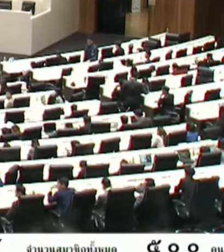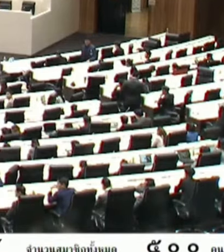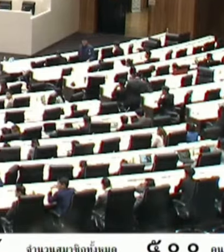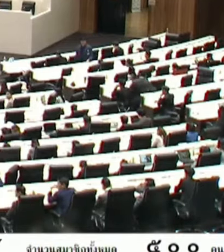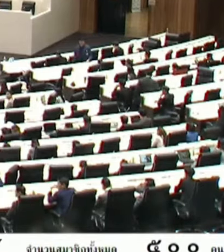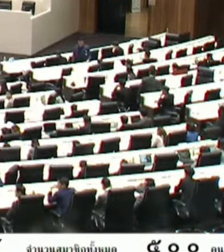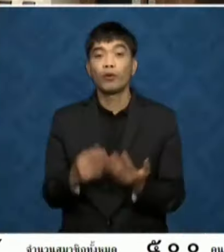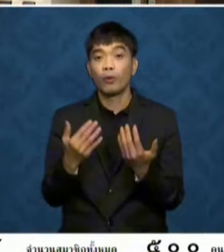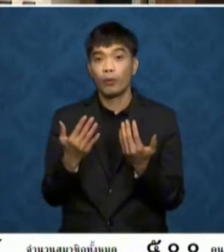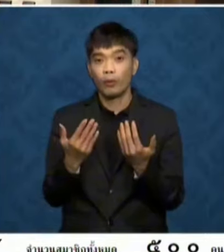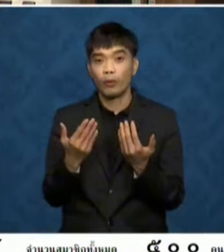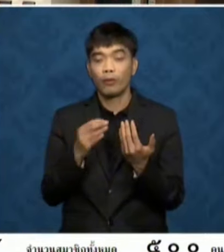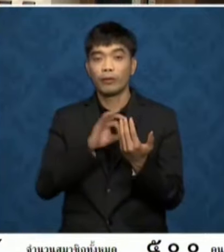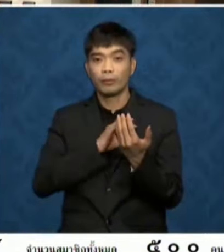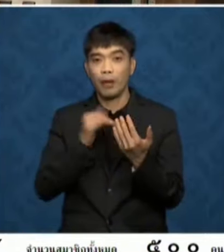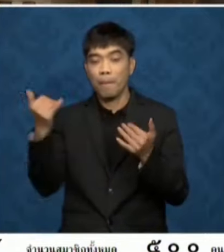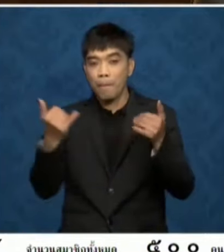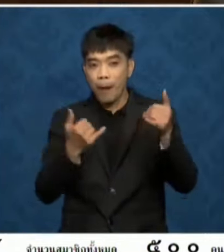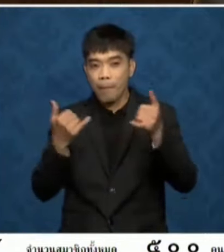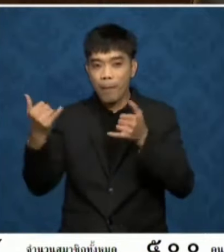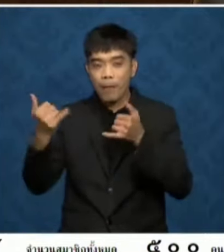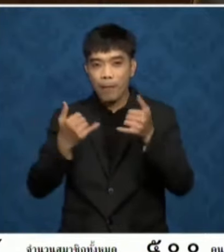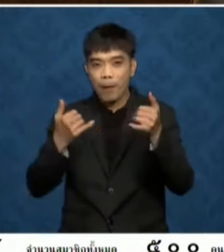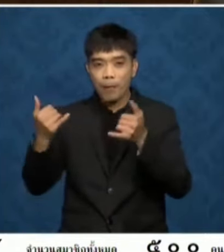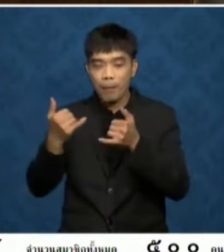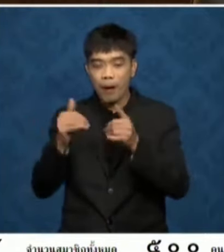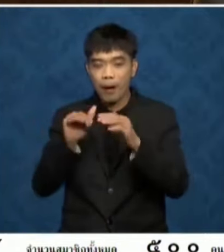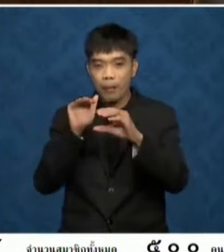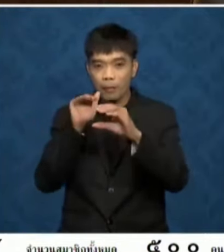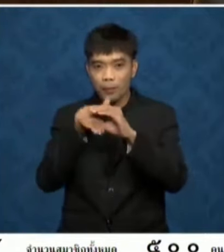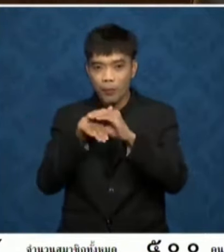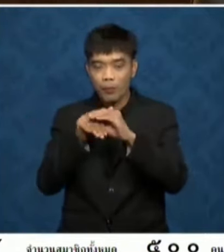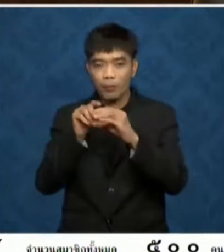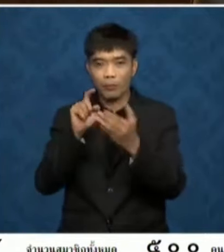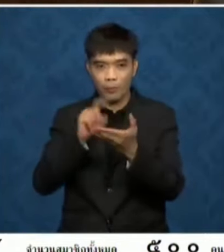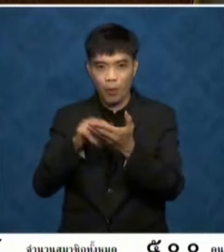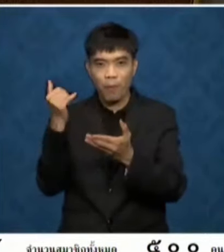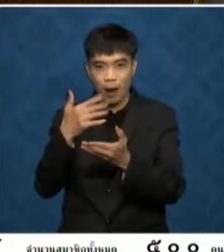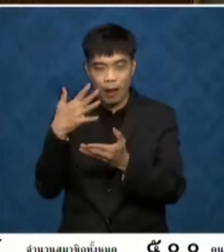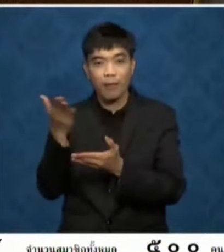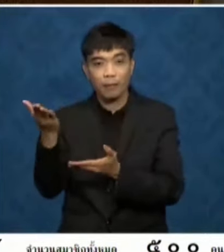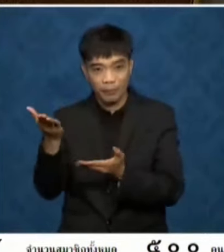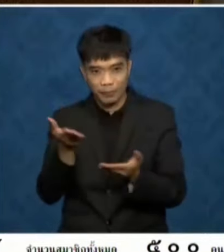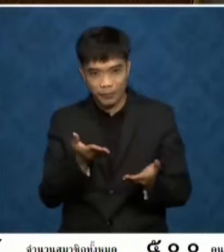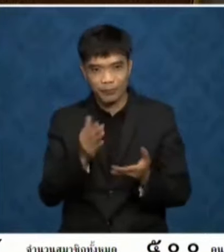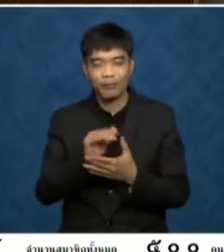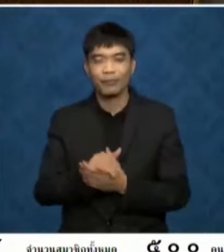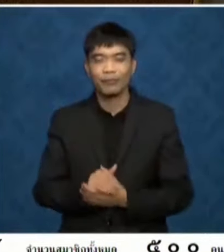ยังรอสมาชิกได้นะครับขอทยอยกันใช้สิทธิ์แสดงตนครับ